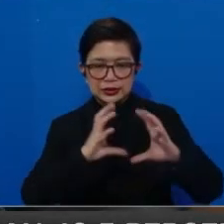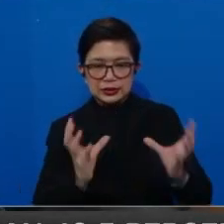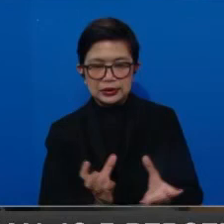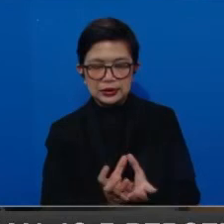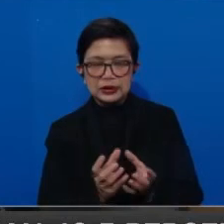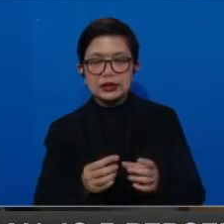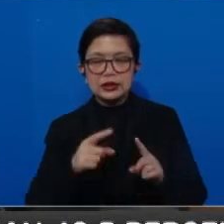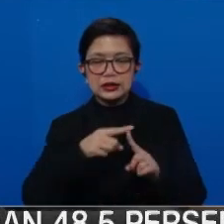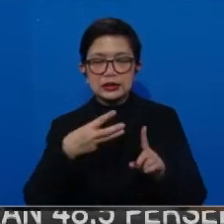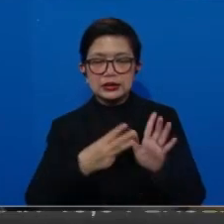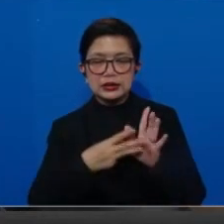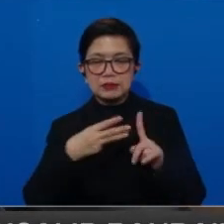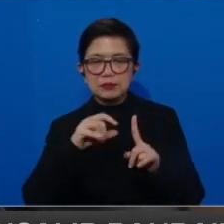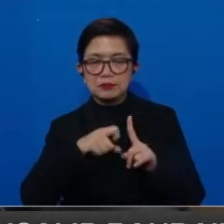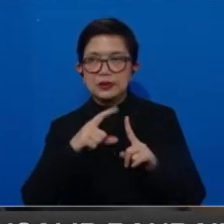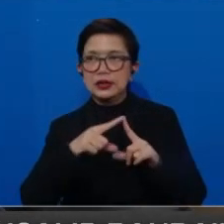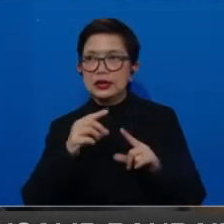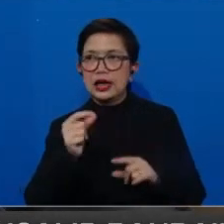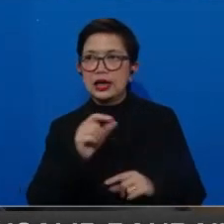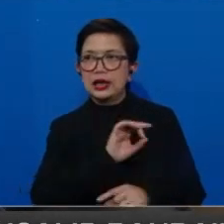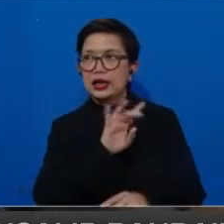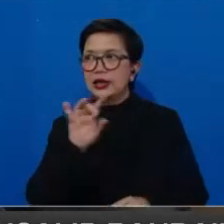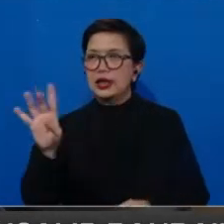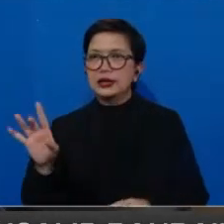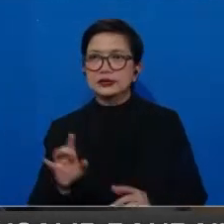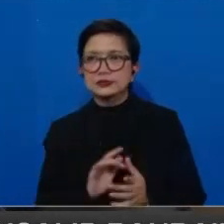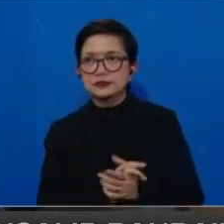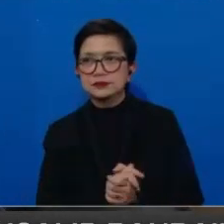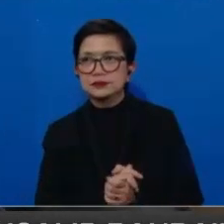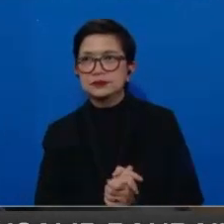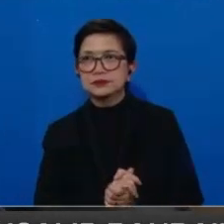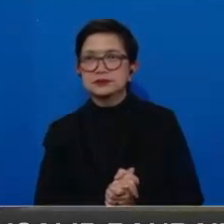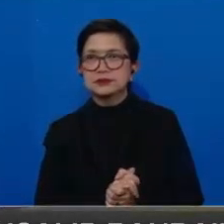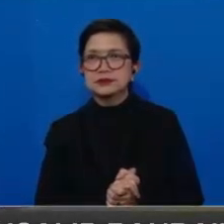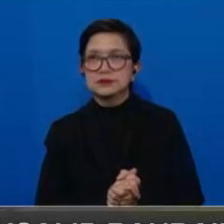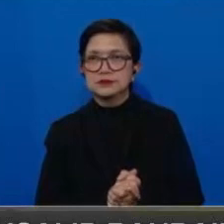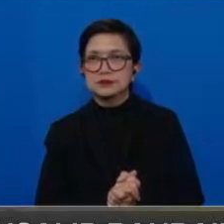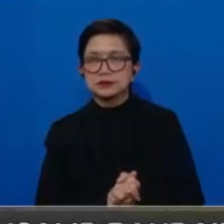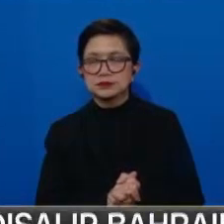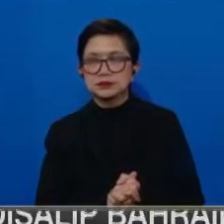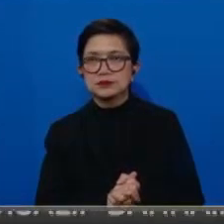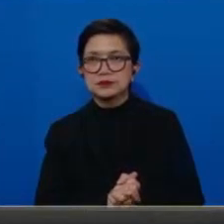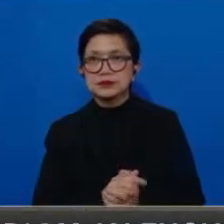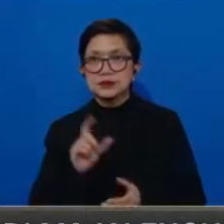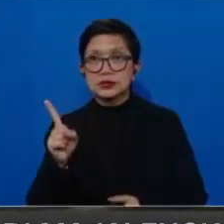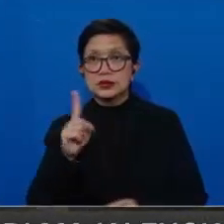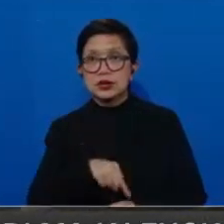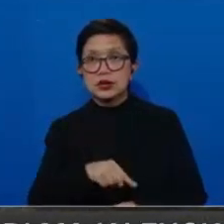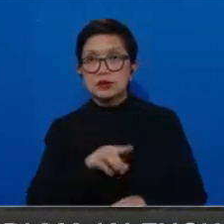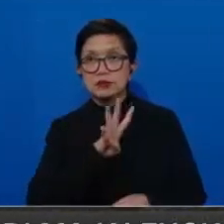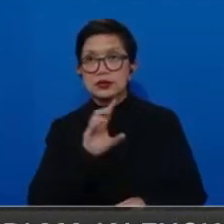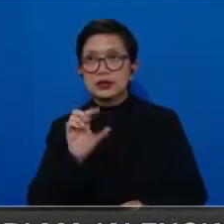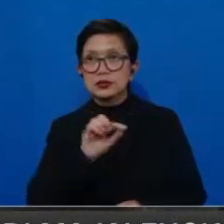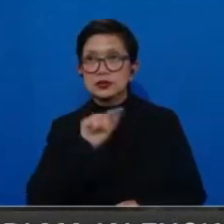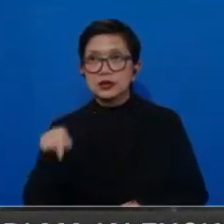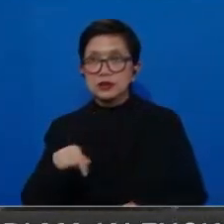di sini, ada cikruh dan cebrek. Yang sangat banyak diminati masyarakat ini di varian cikruh. Dalam satu hari, 400 hingga 500